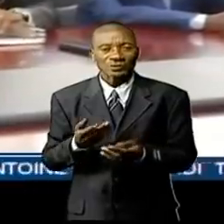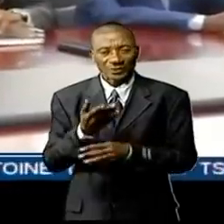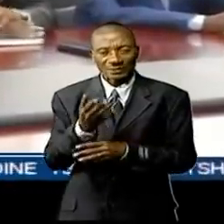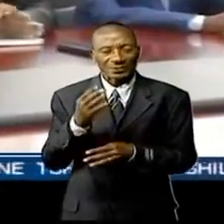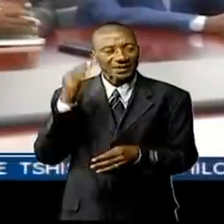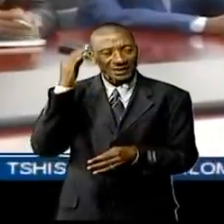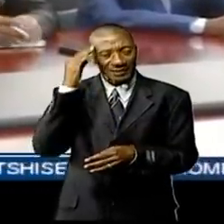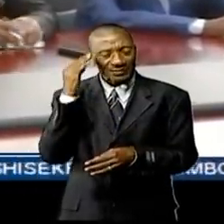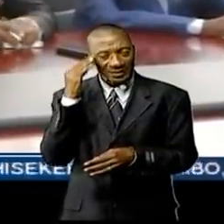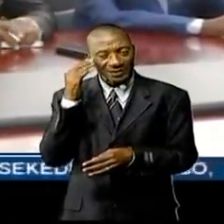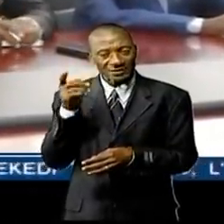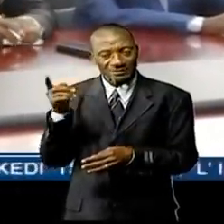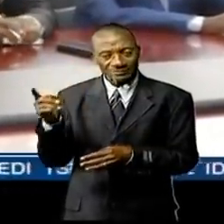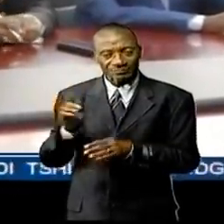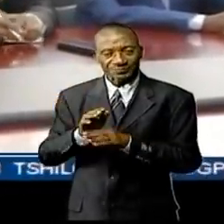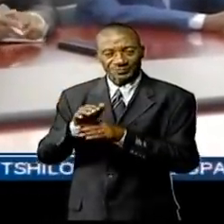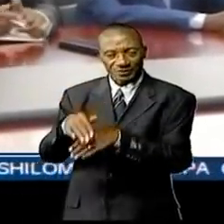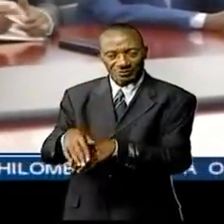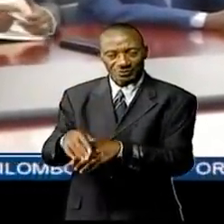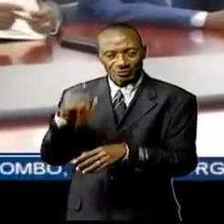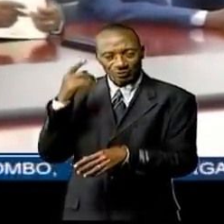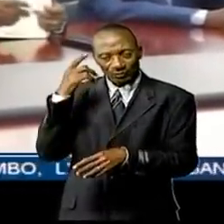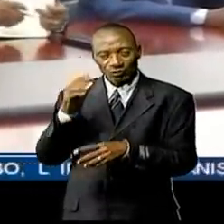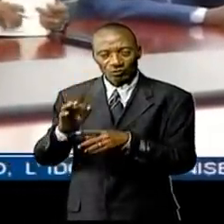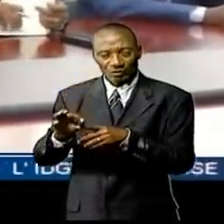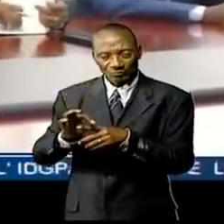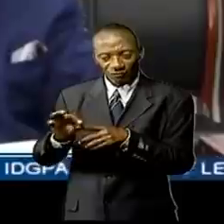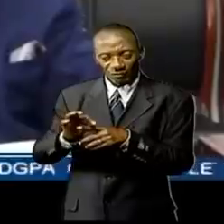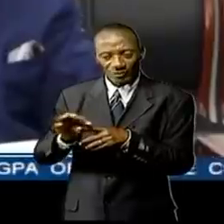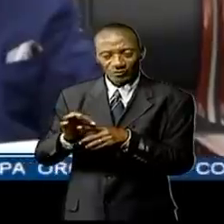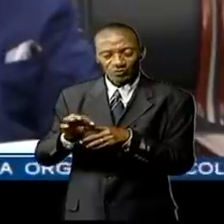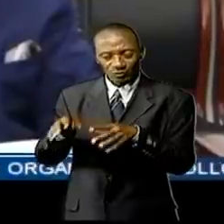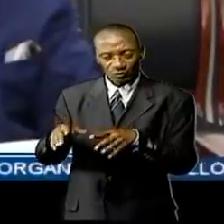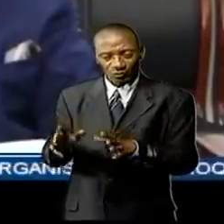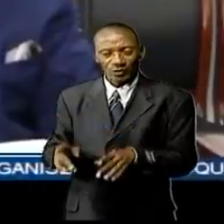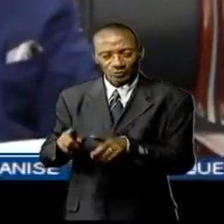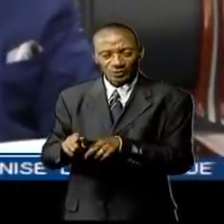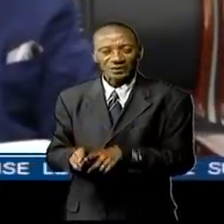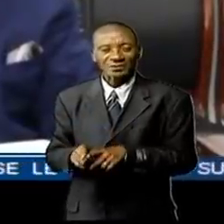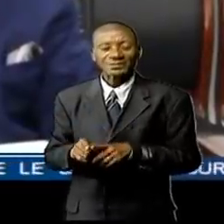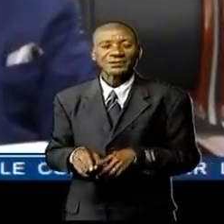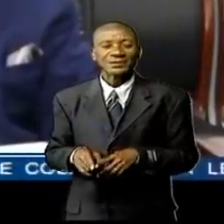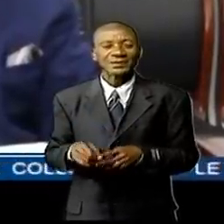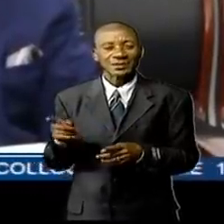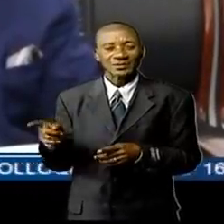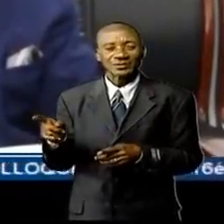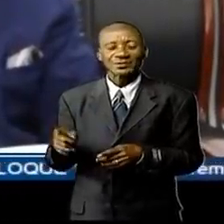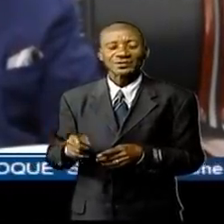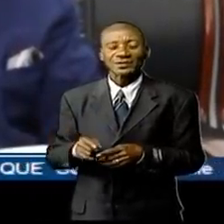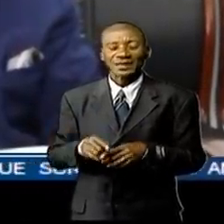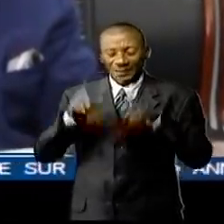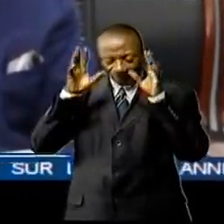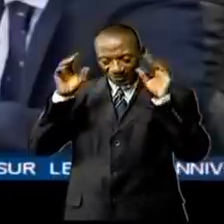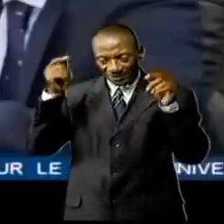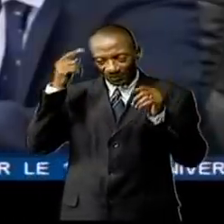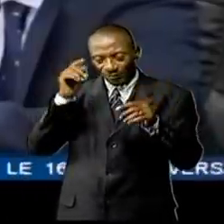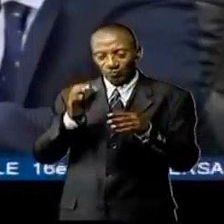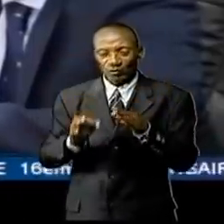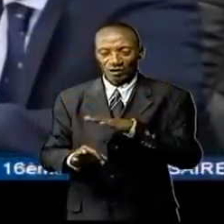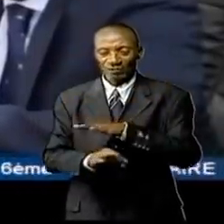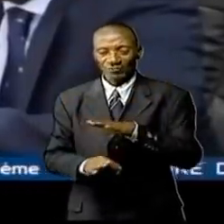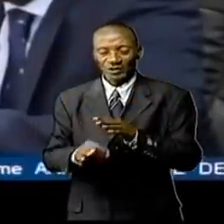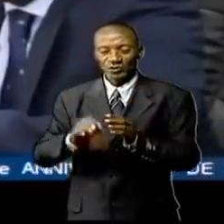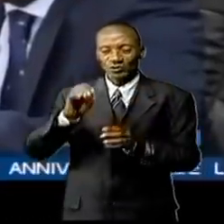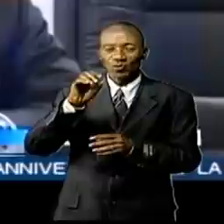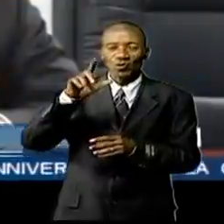le but de contribuer à la promotion de l'entrepreneuriat congolais. Le président de ces réseaux, l'Ivoirien Kouadio Kouamene, a donné